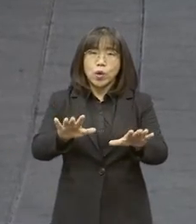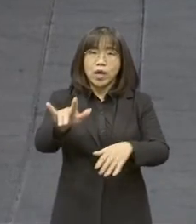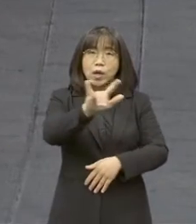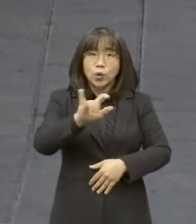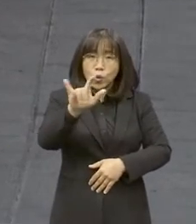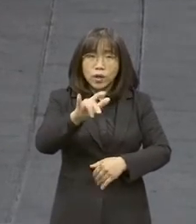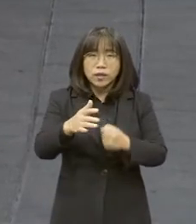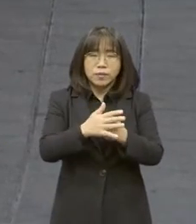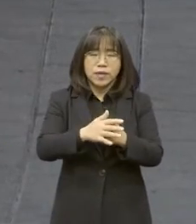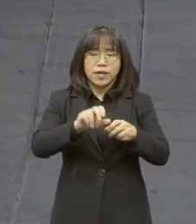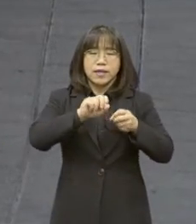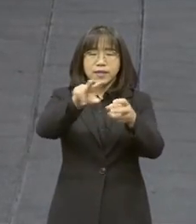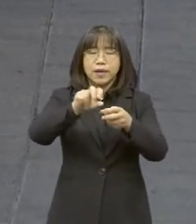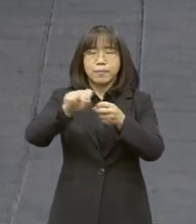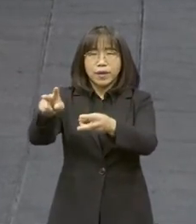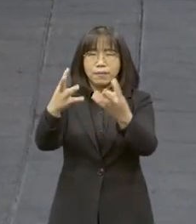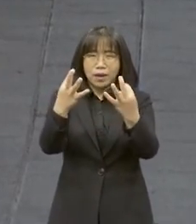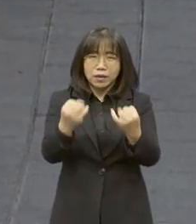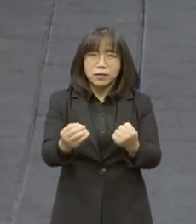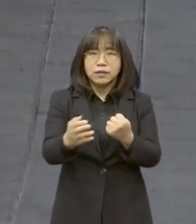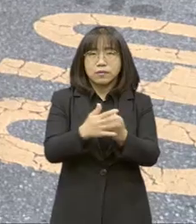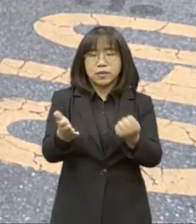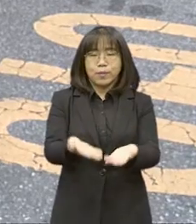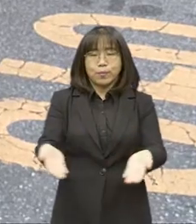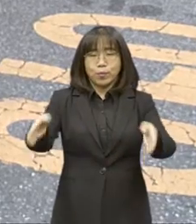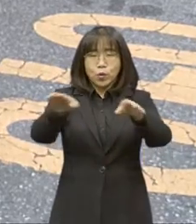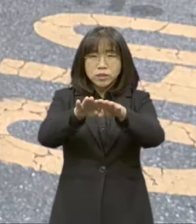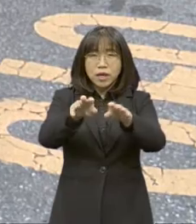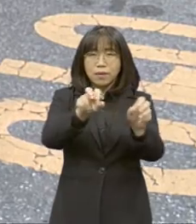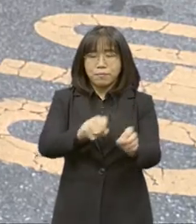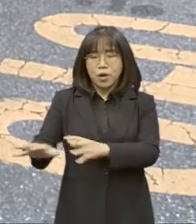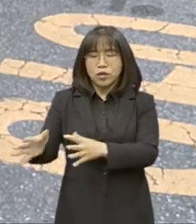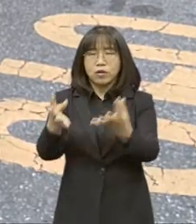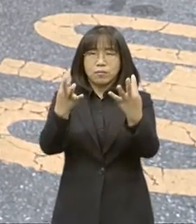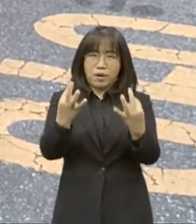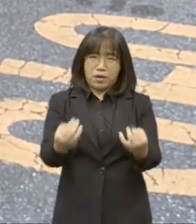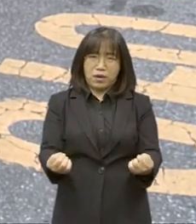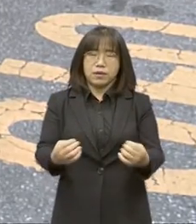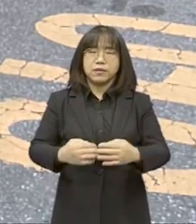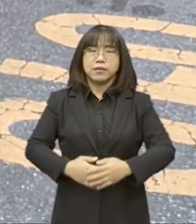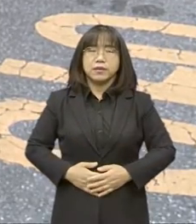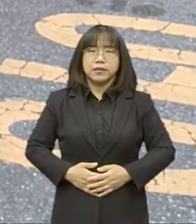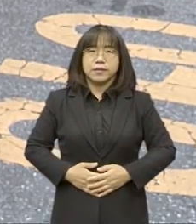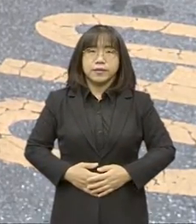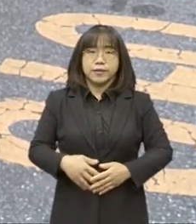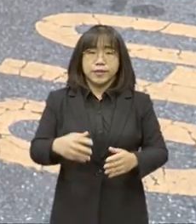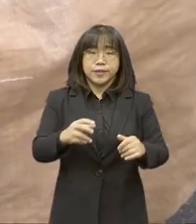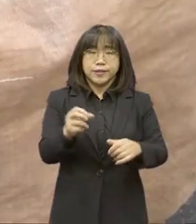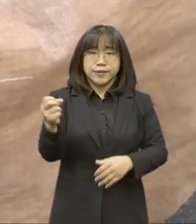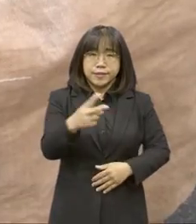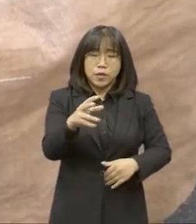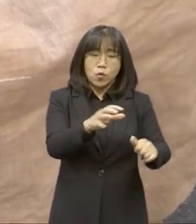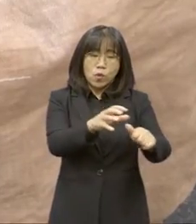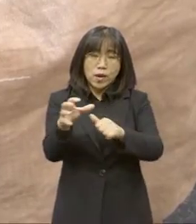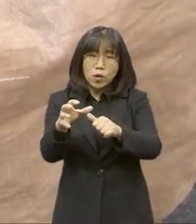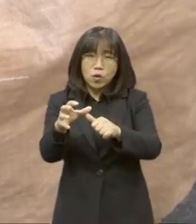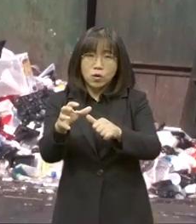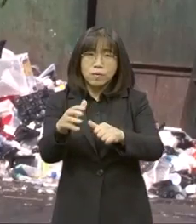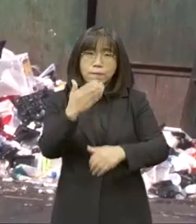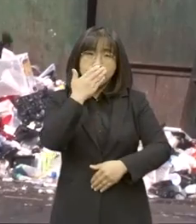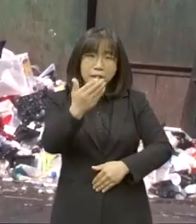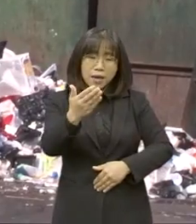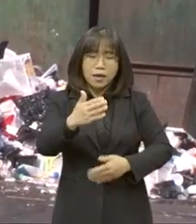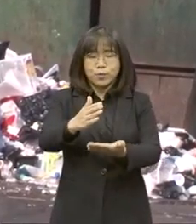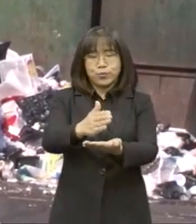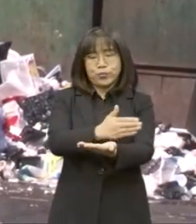코로나 사태로 택배 배달이 늘면서 포장 폐기물이 대폭 늘어났는데요 재활용이 가능한 분리수거